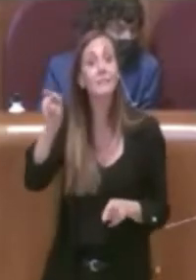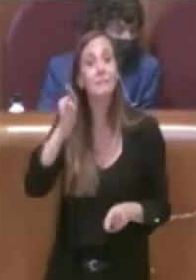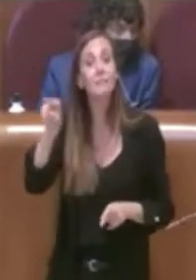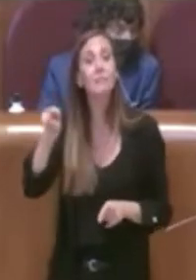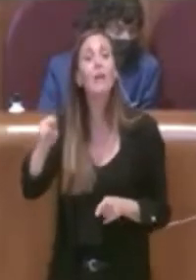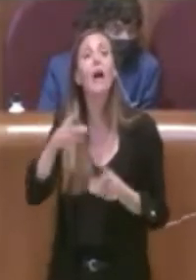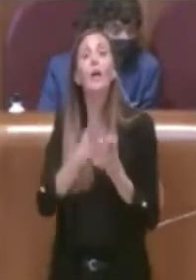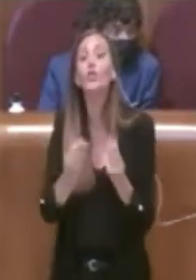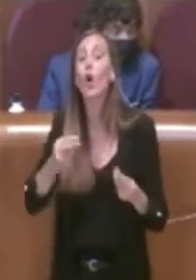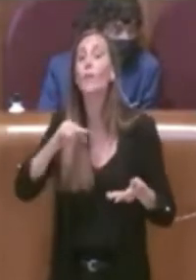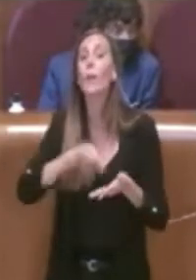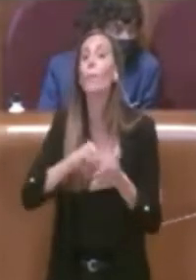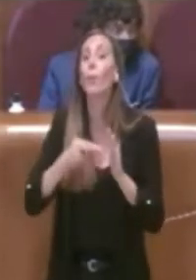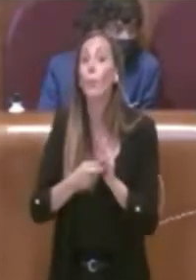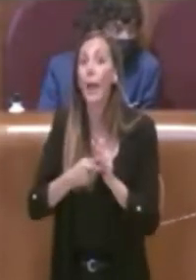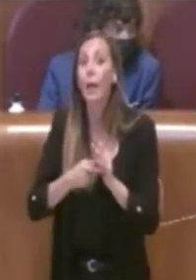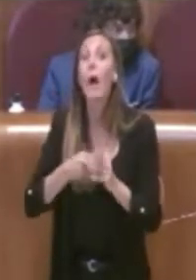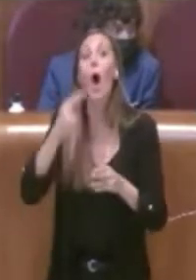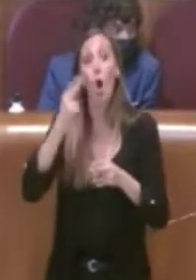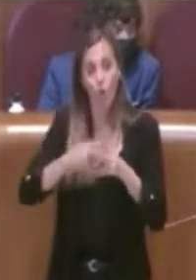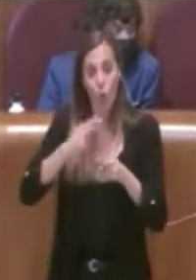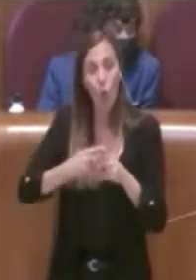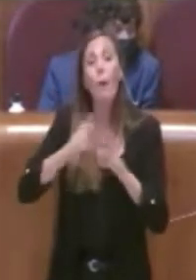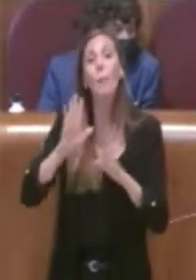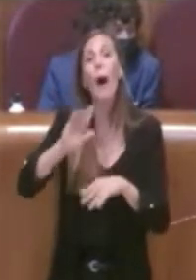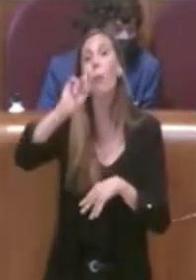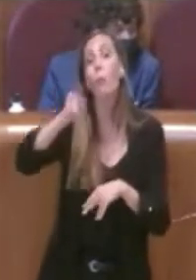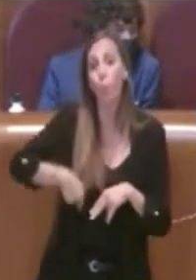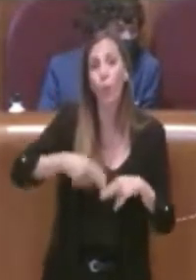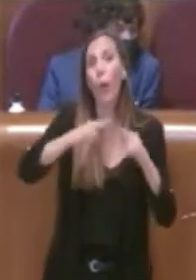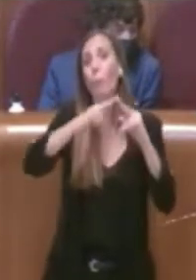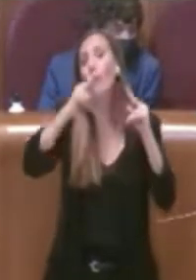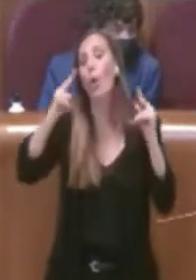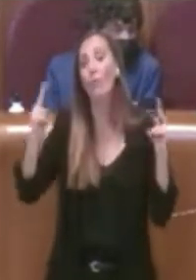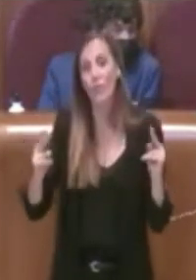anche di roma ma di tutte le altre province della regione grazie